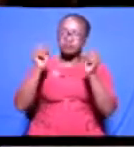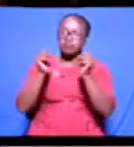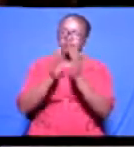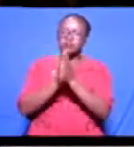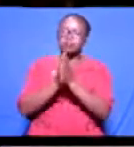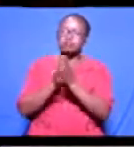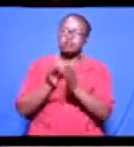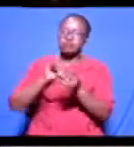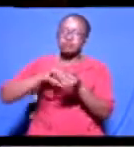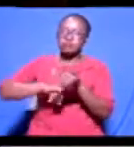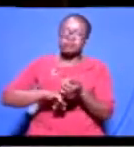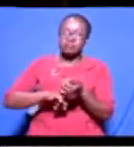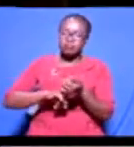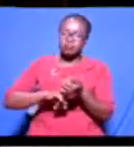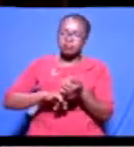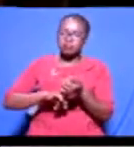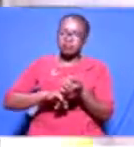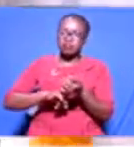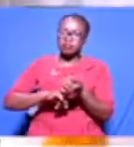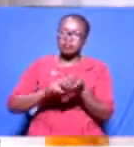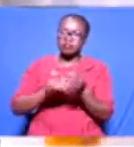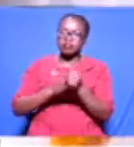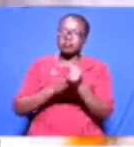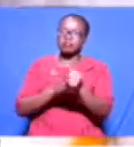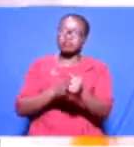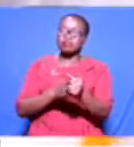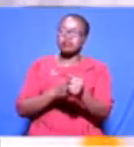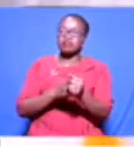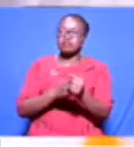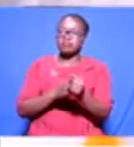Margaret Kenyatta waliongoza kwenye shughuli,